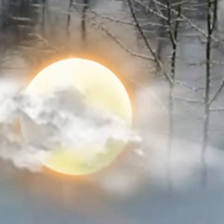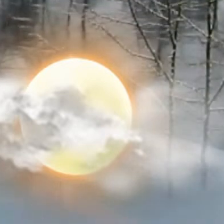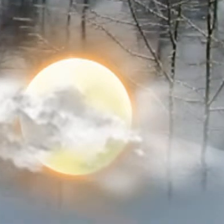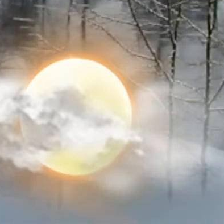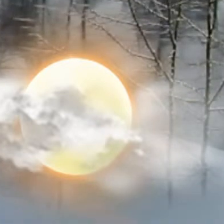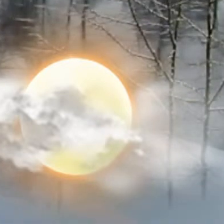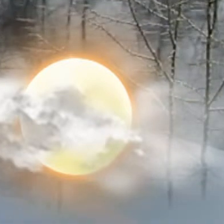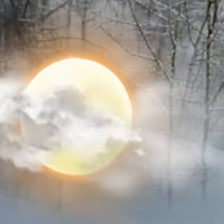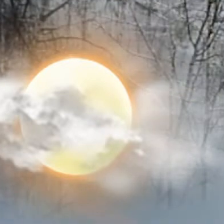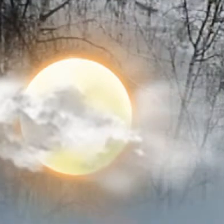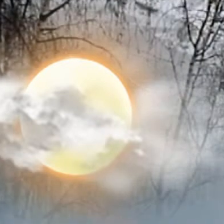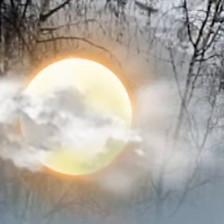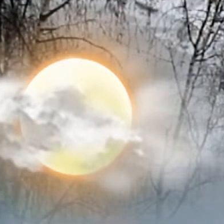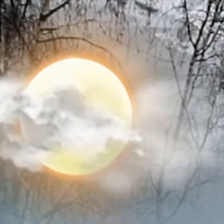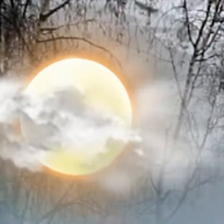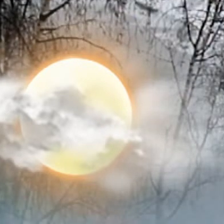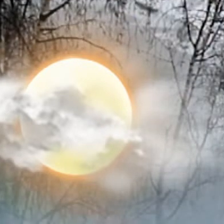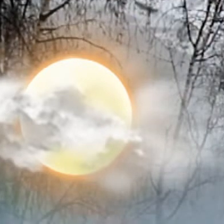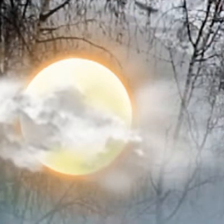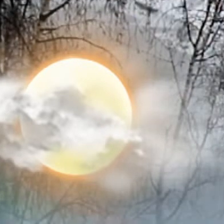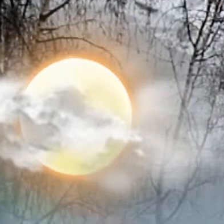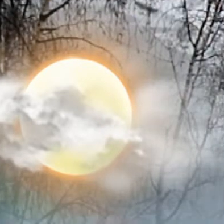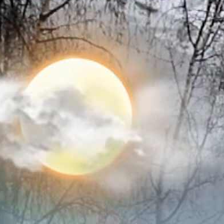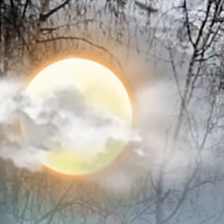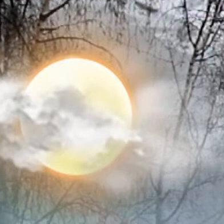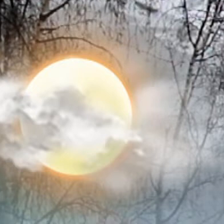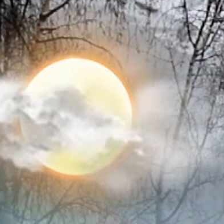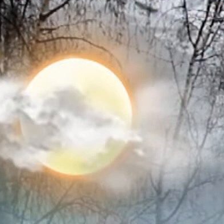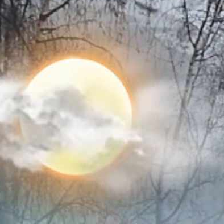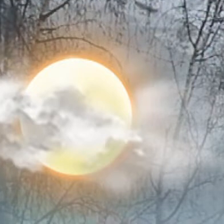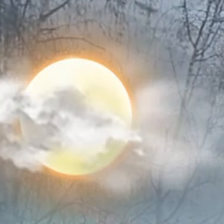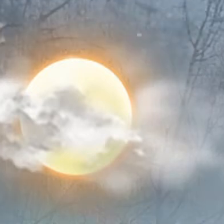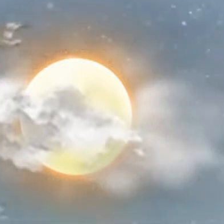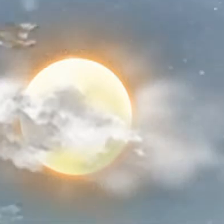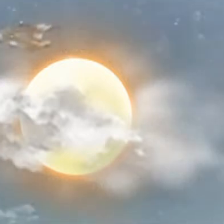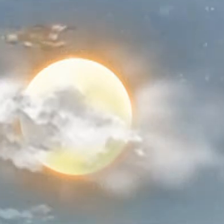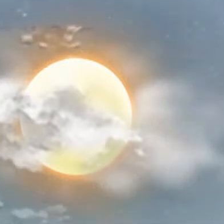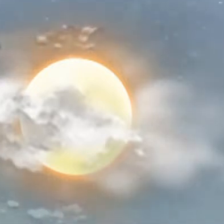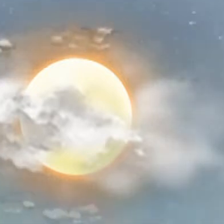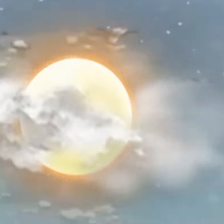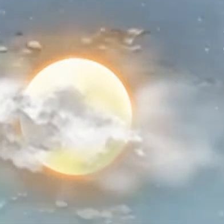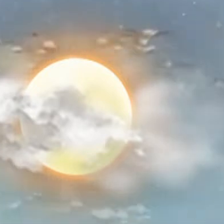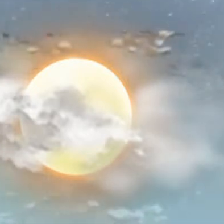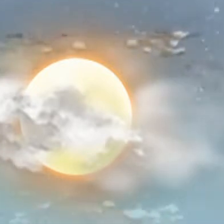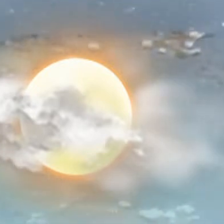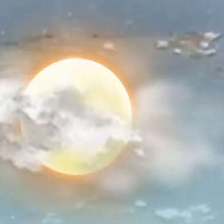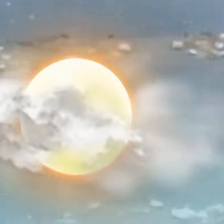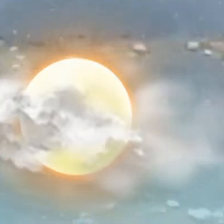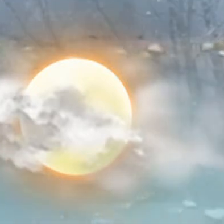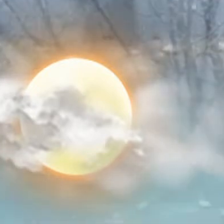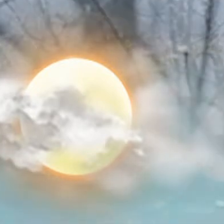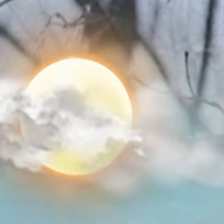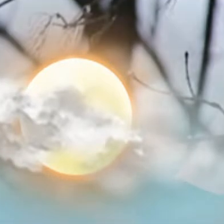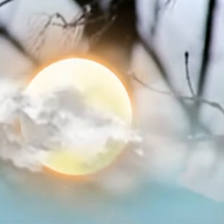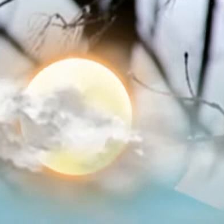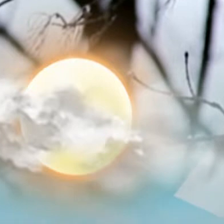Пераменная облачность без опадков. Ветер заходний, его хуткость 4-6 метров за секунду. У мостах каля